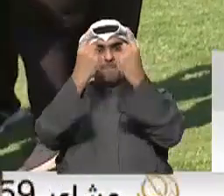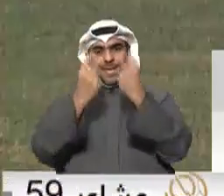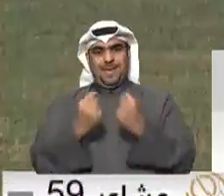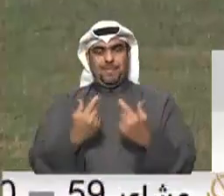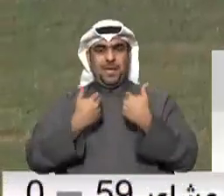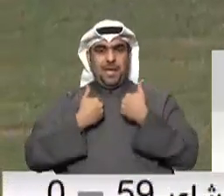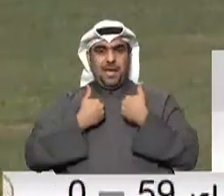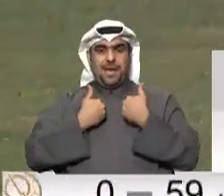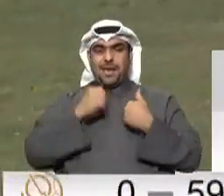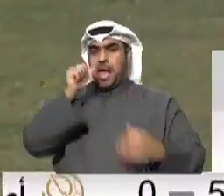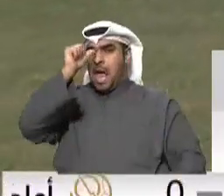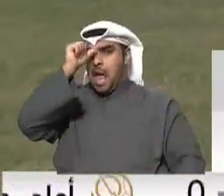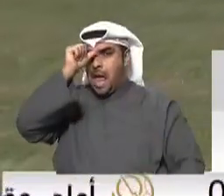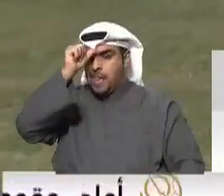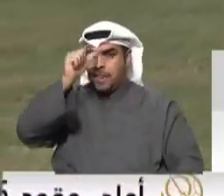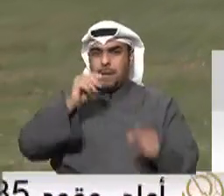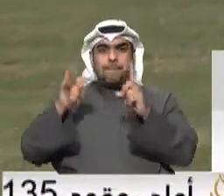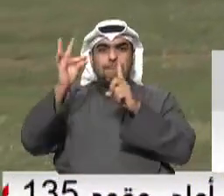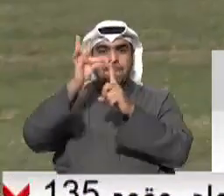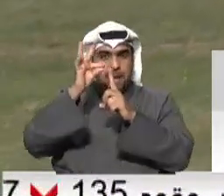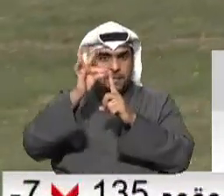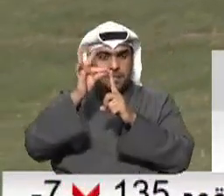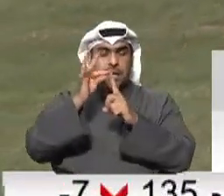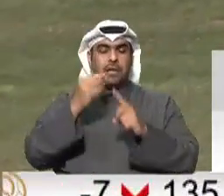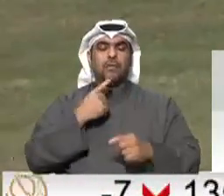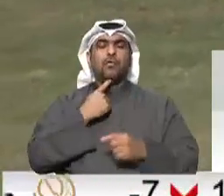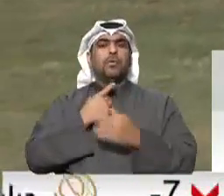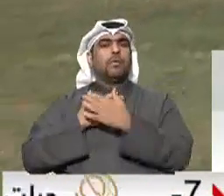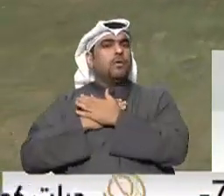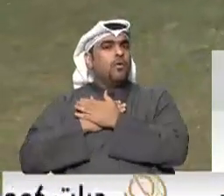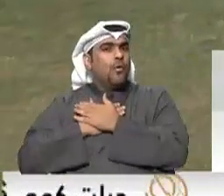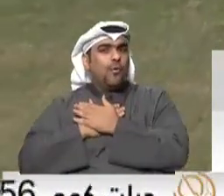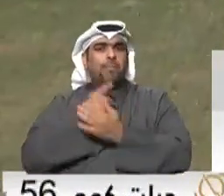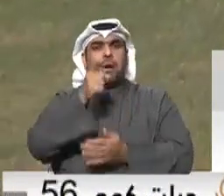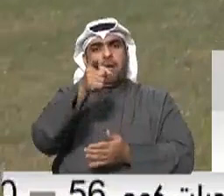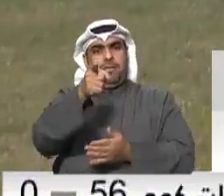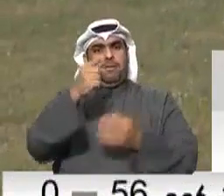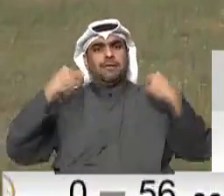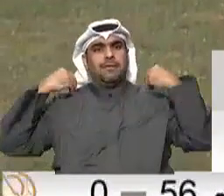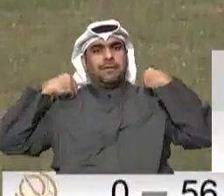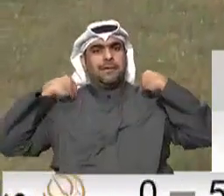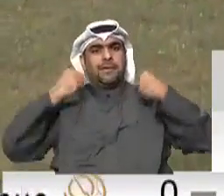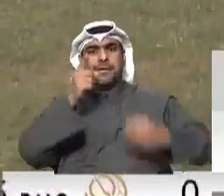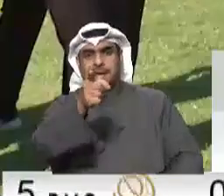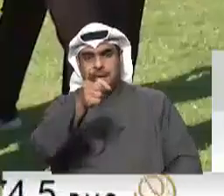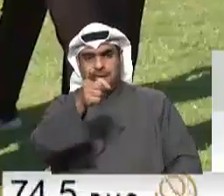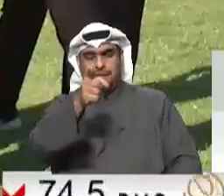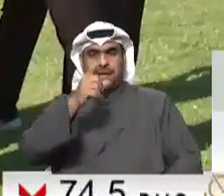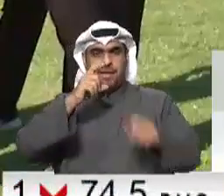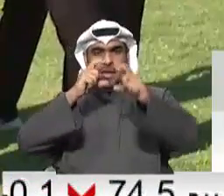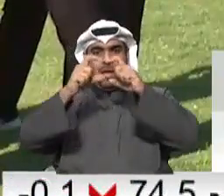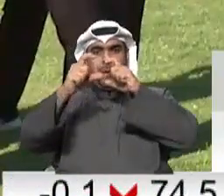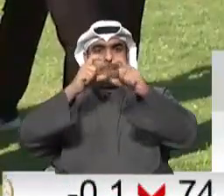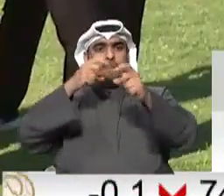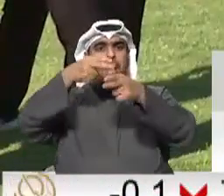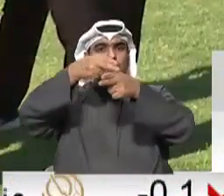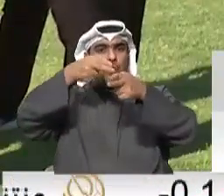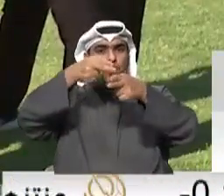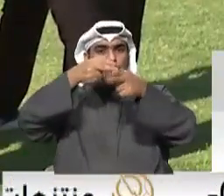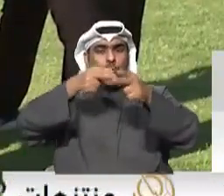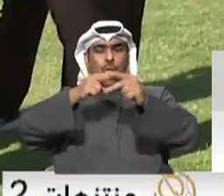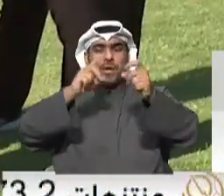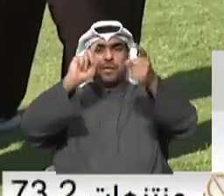شاهدنا لاعبينا مميزين من فرق البنوك قدموا تنافسا رياضيا ممتعا حيث اصبحت اللعبه